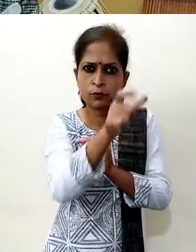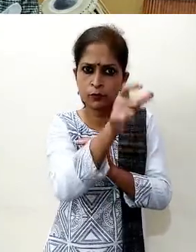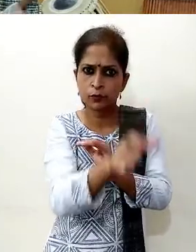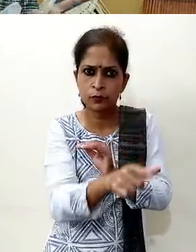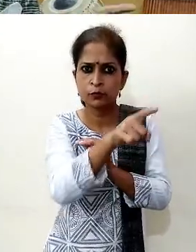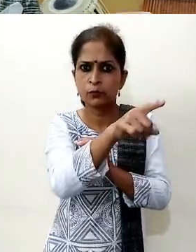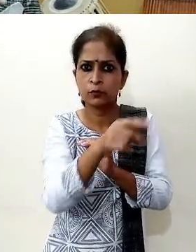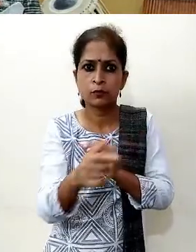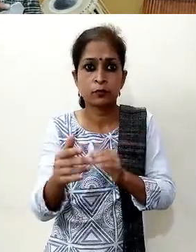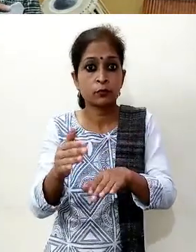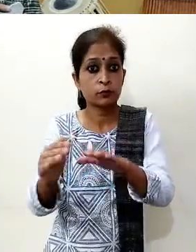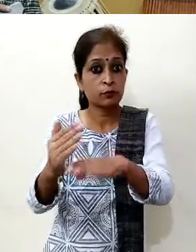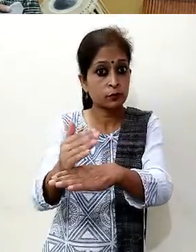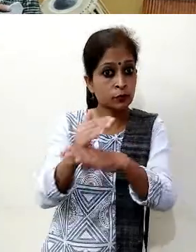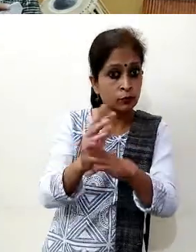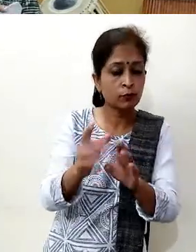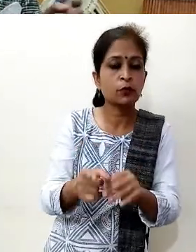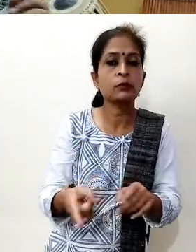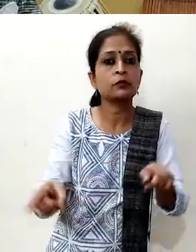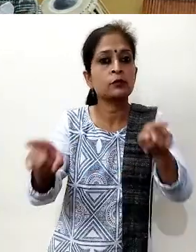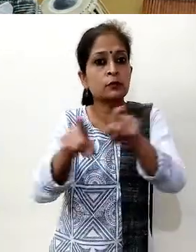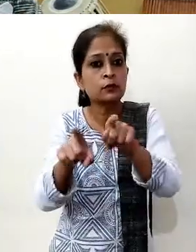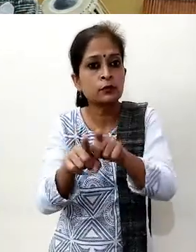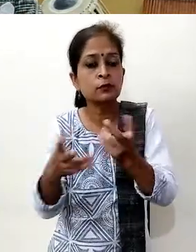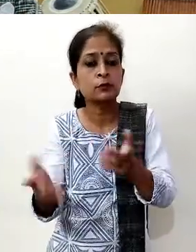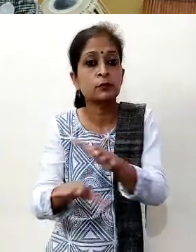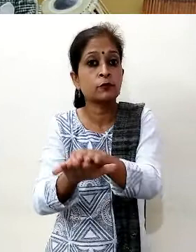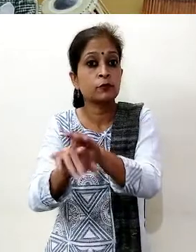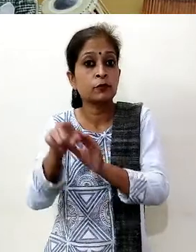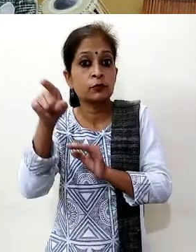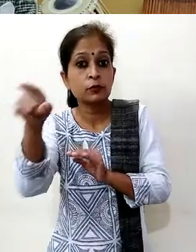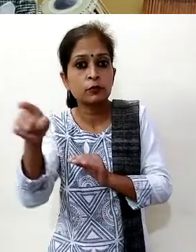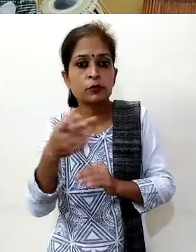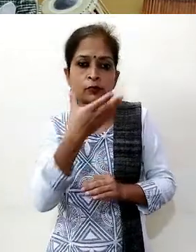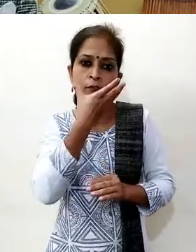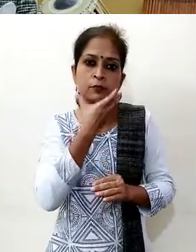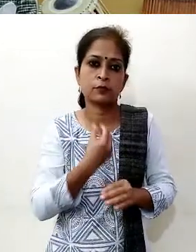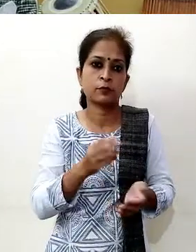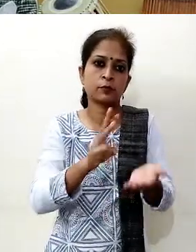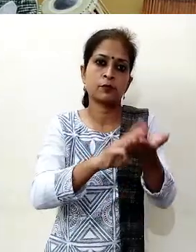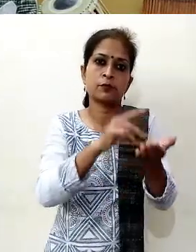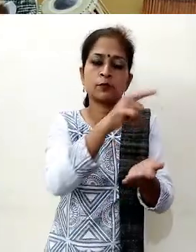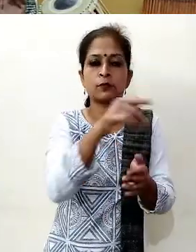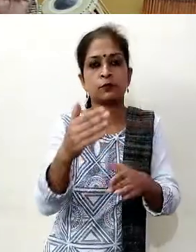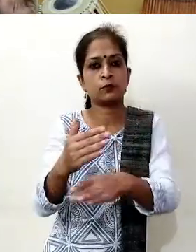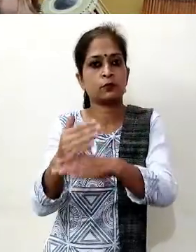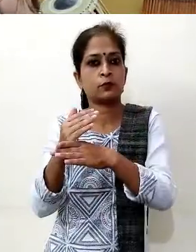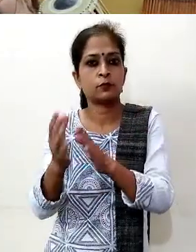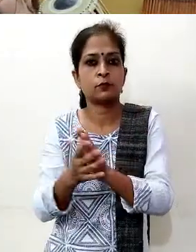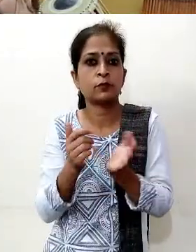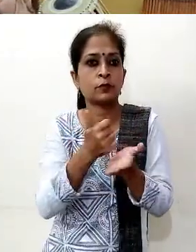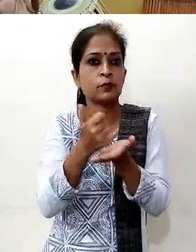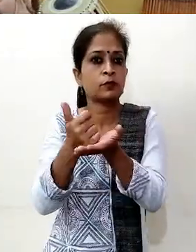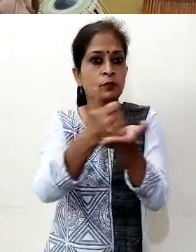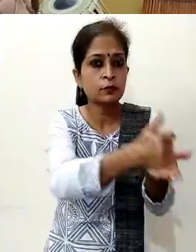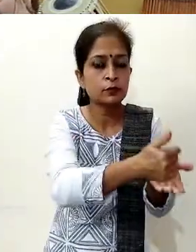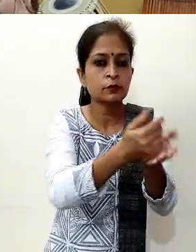जिसने कि वापस मनु महाराज की रक्षा की। तो मत्स्य न्याय से न्याय की तरफ,